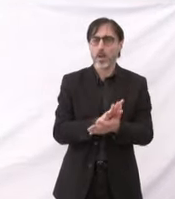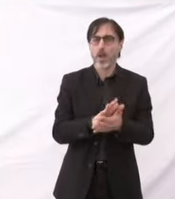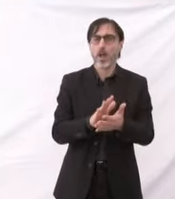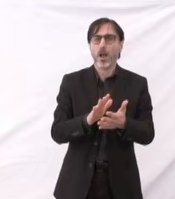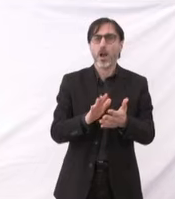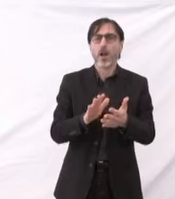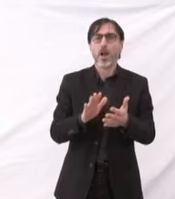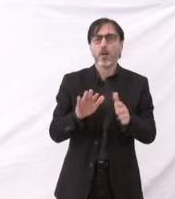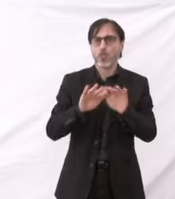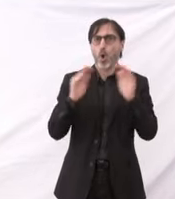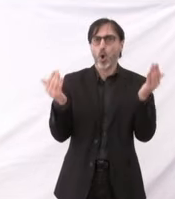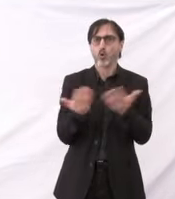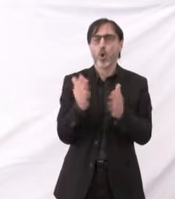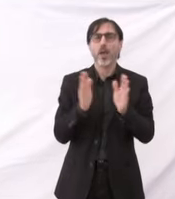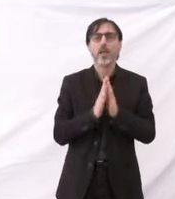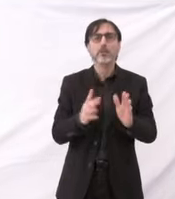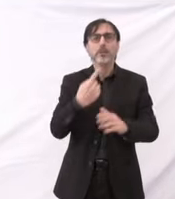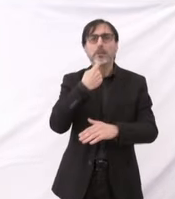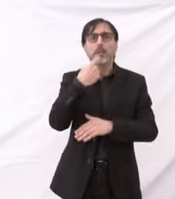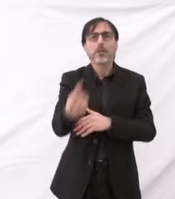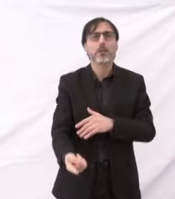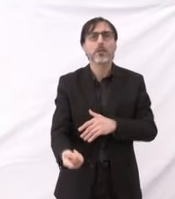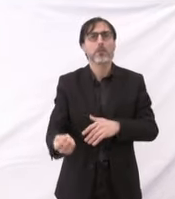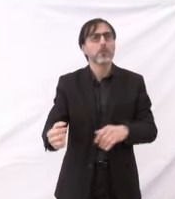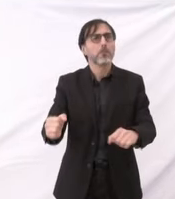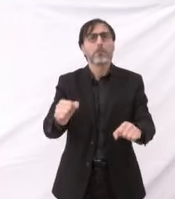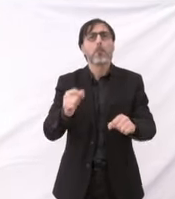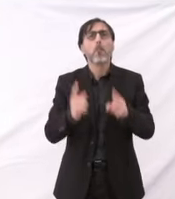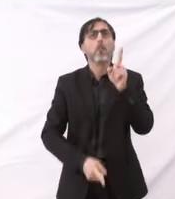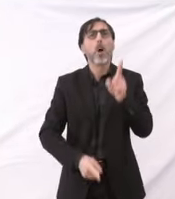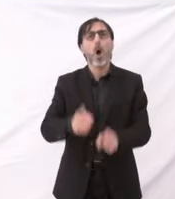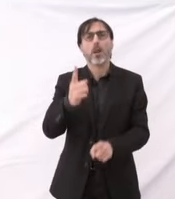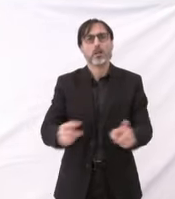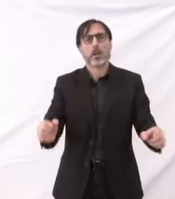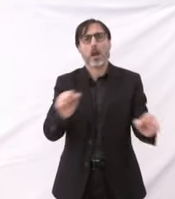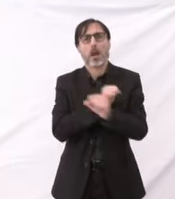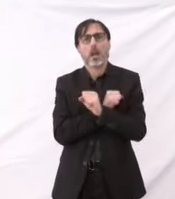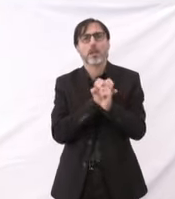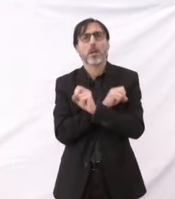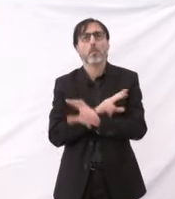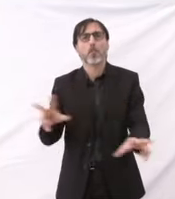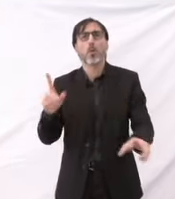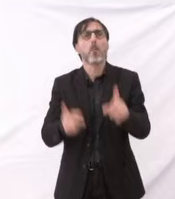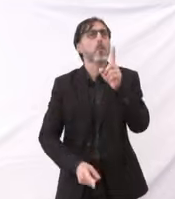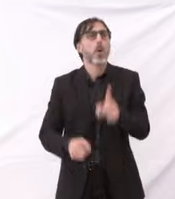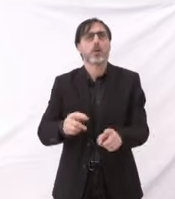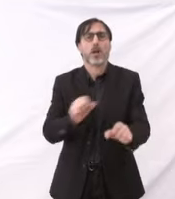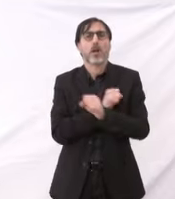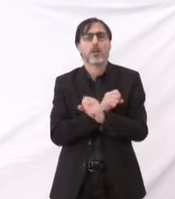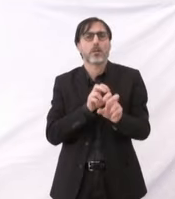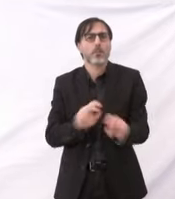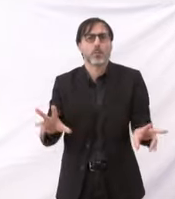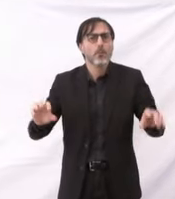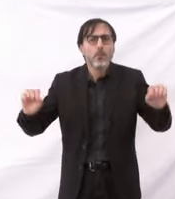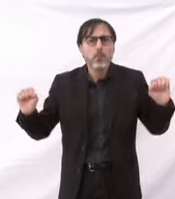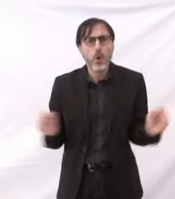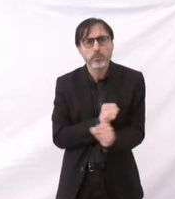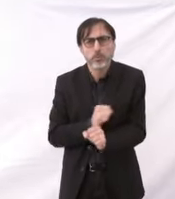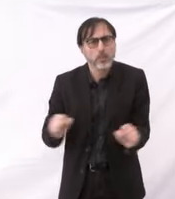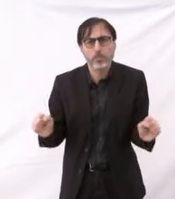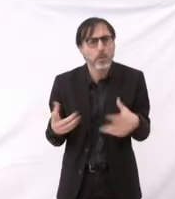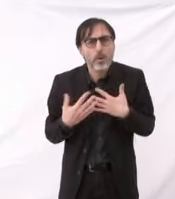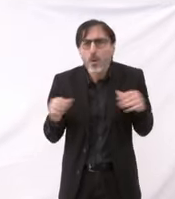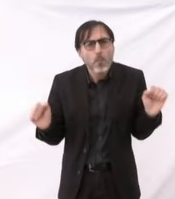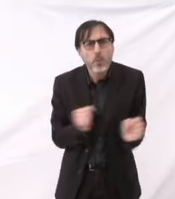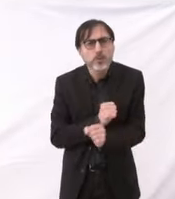della Chiesa, dichiarano di non credere più nella politica e in queste politiche. Non è possibile, non